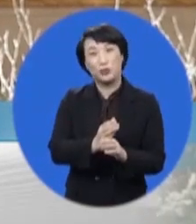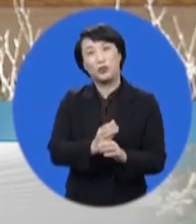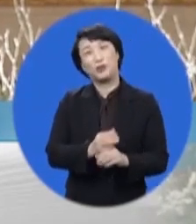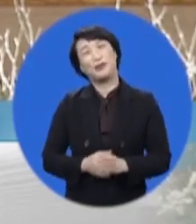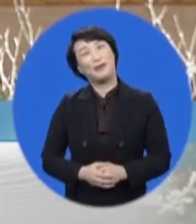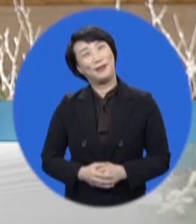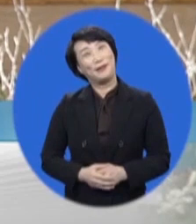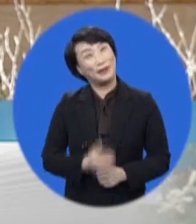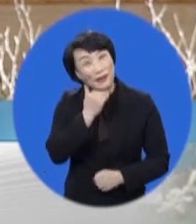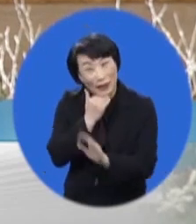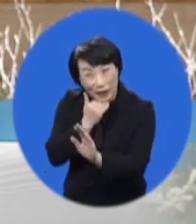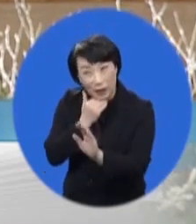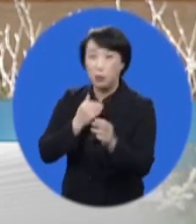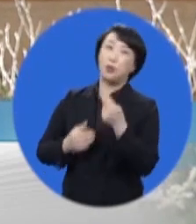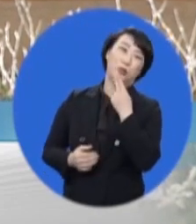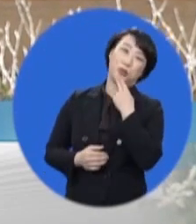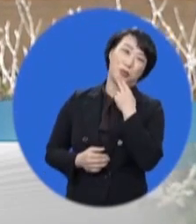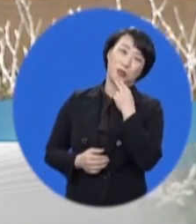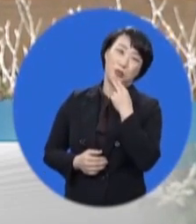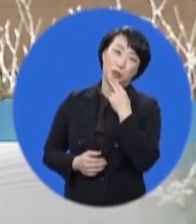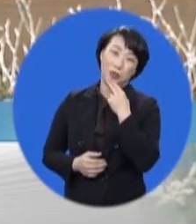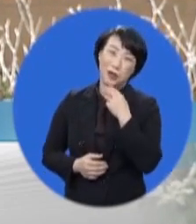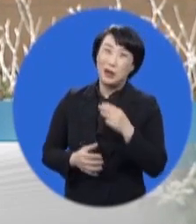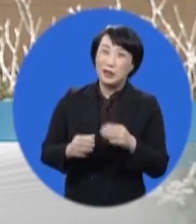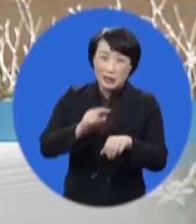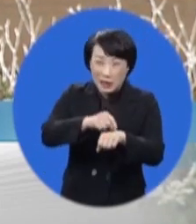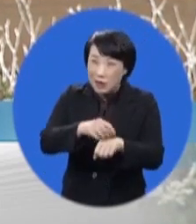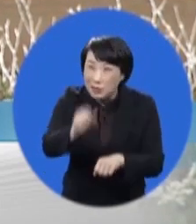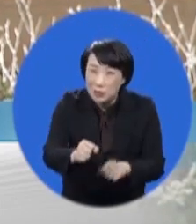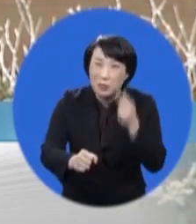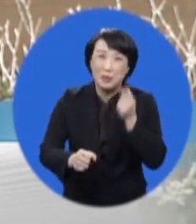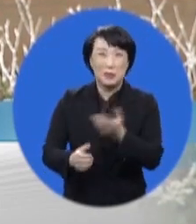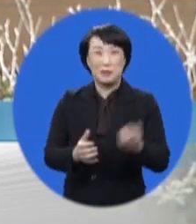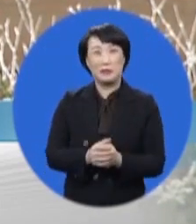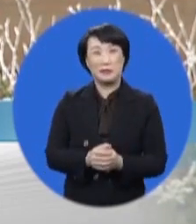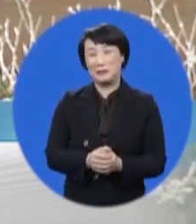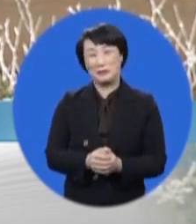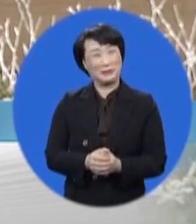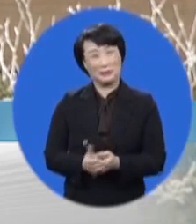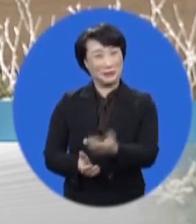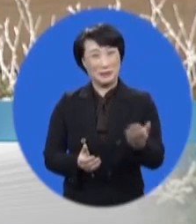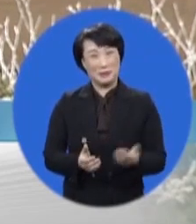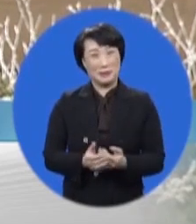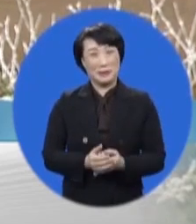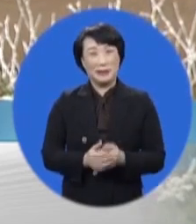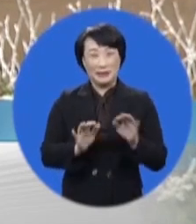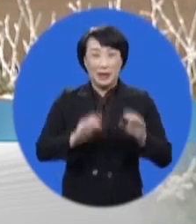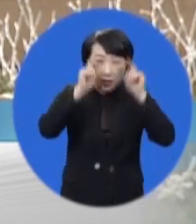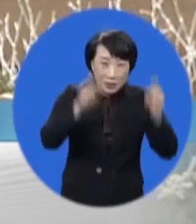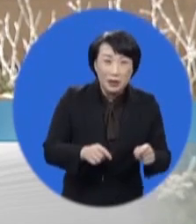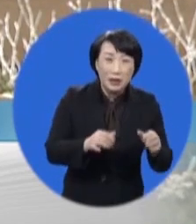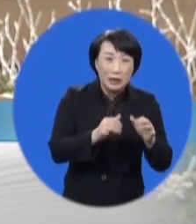있어? 기다려줘. 안 기다려. 붙잡을래? 붙잡을 수가 없어. 여러분,